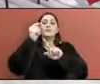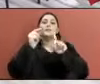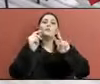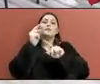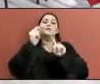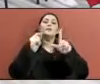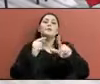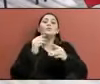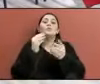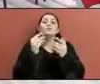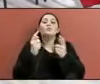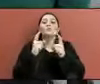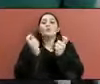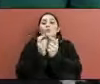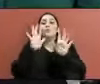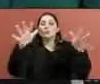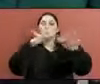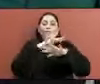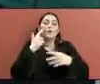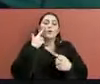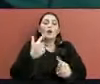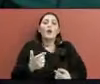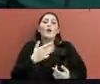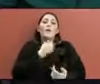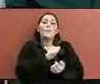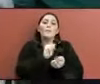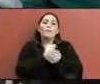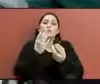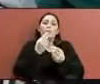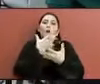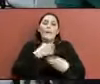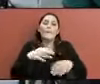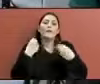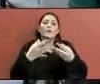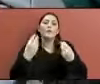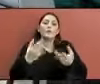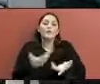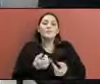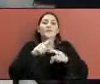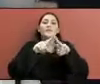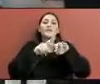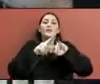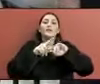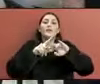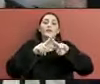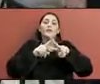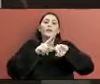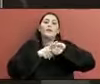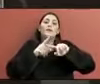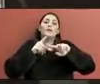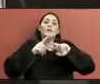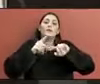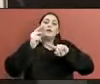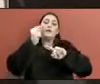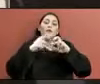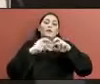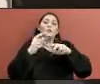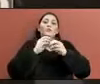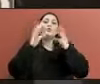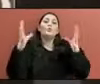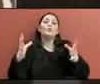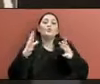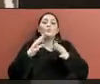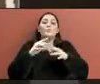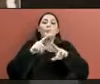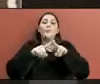Bu noktada da örnek aldığım kişi Büyükşehir Belediye Başkanımız Tahir Büyükakın. Tahir Büyükakın STK'ları, sivil